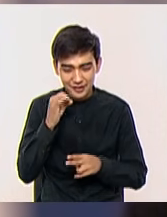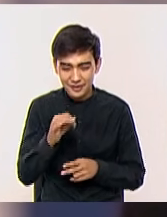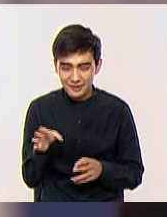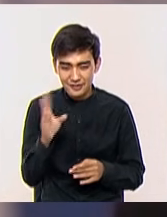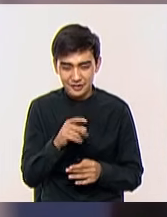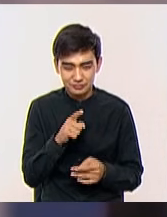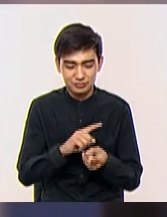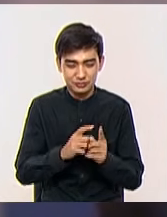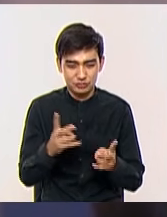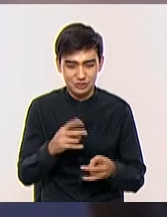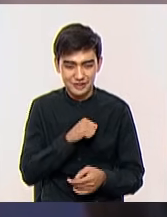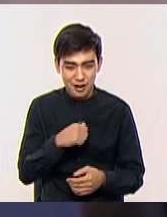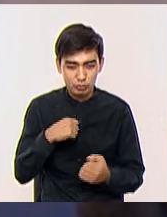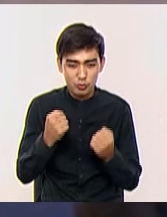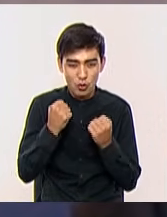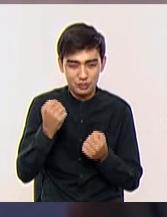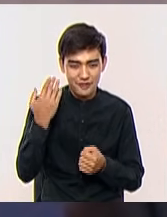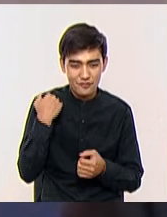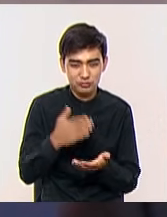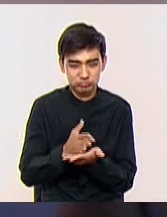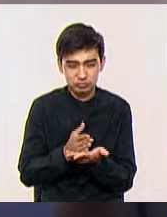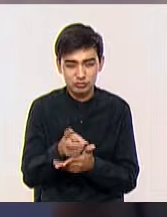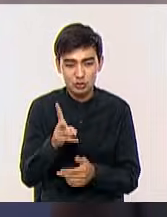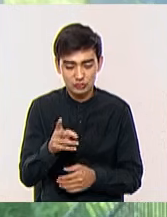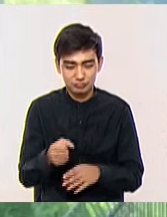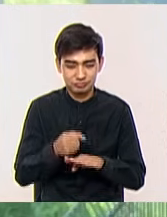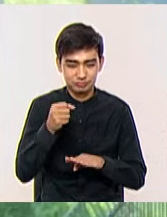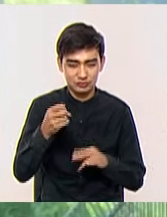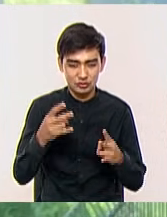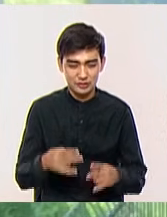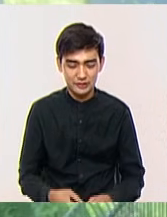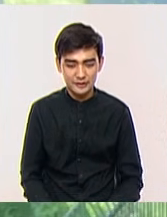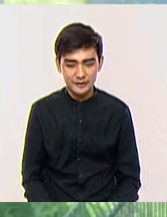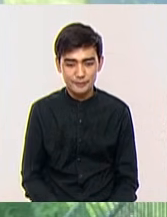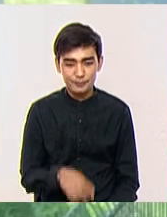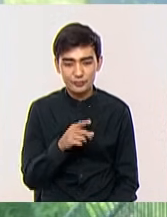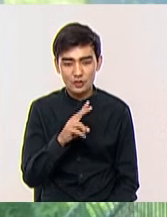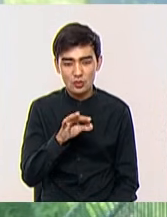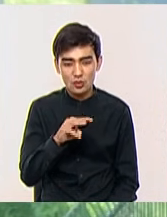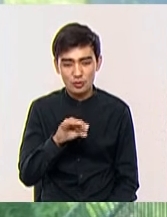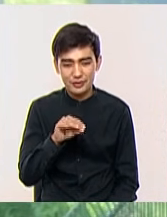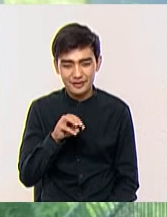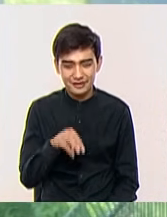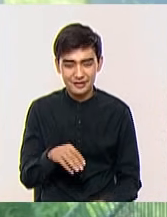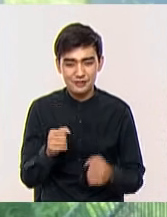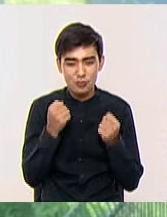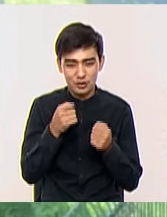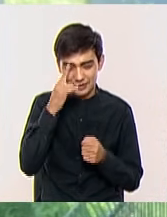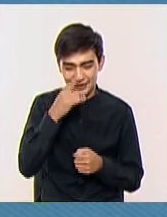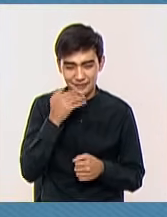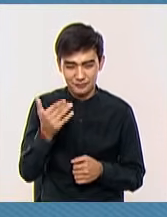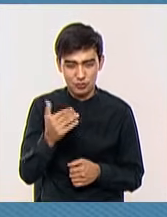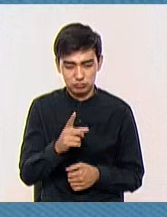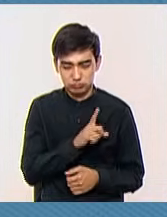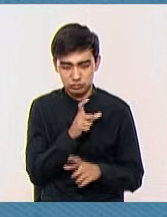ұлт үшін тер төгетін нағыз спорт жанашырлары бару керек дейді. Ұлттық олимпиадалық комитетте Қазақ спортына тұлға болатын деген азаматтар